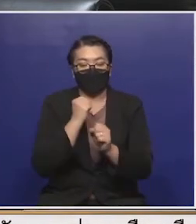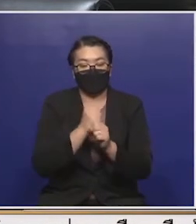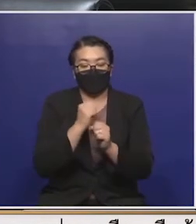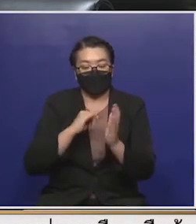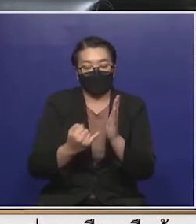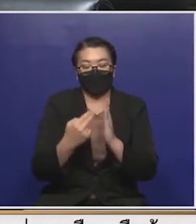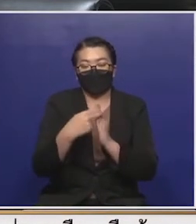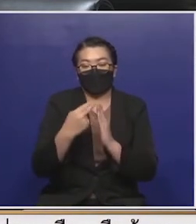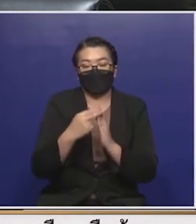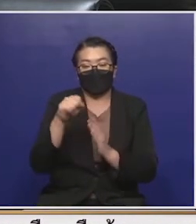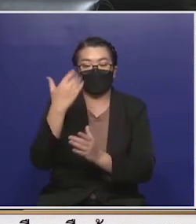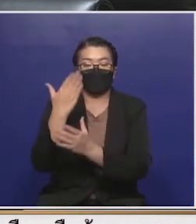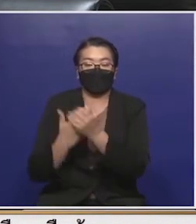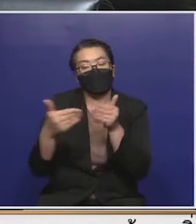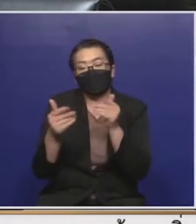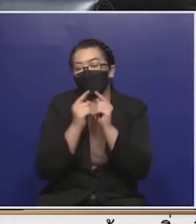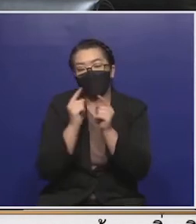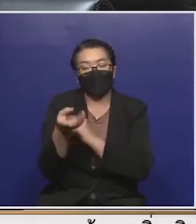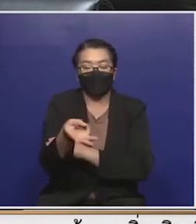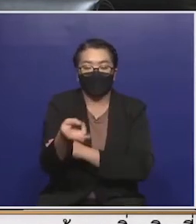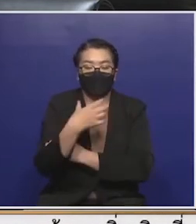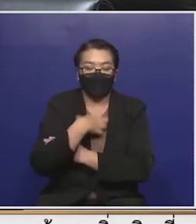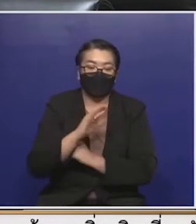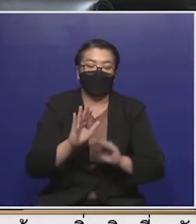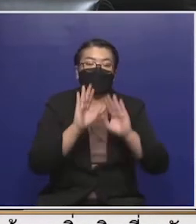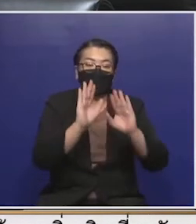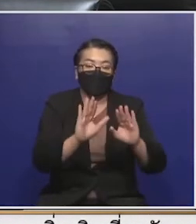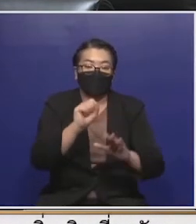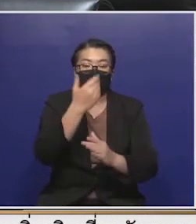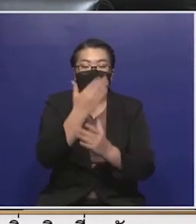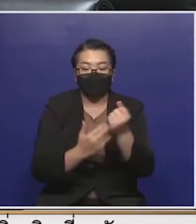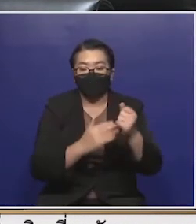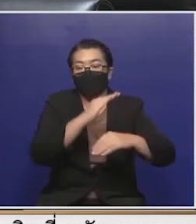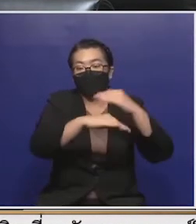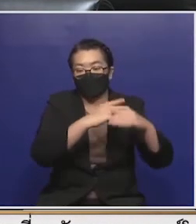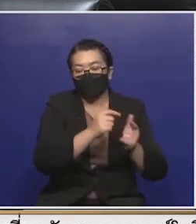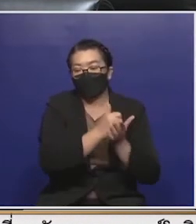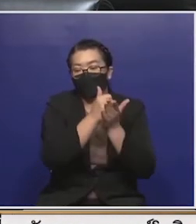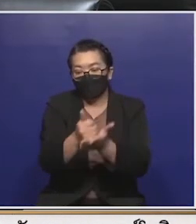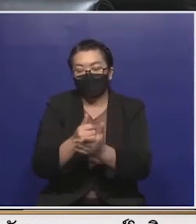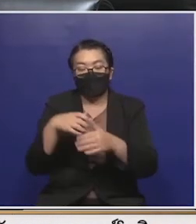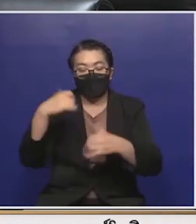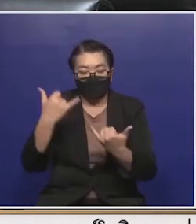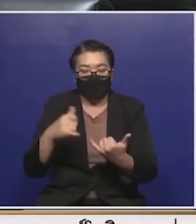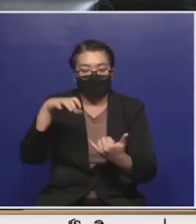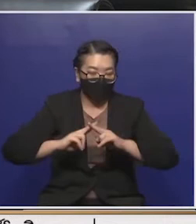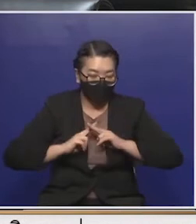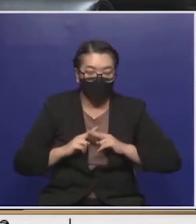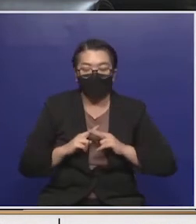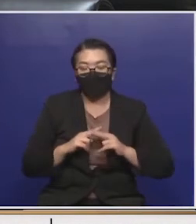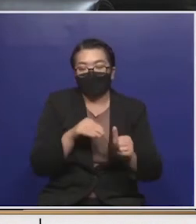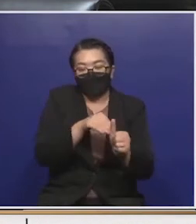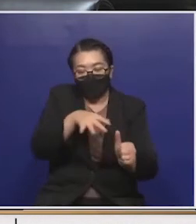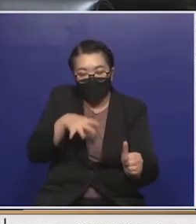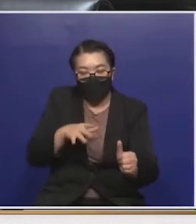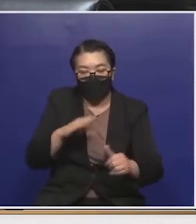บอกว่าสภาพัคุยกบเขาน้อยมากอยากให้ท่านเห็นผาเอกชนเป็นตันำทจะพิกฟื้วิกฤตของเรารับ